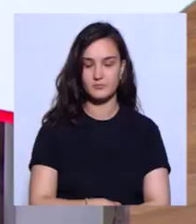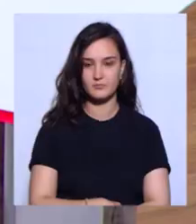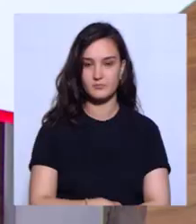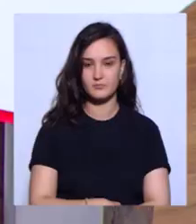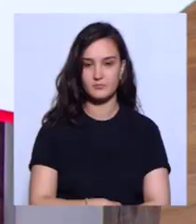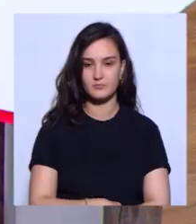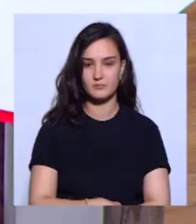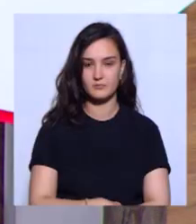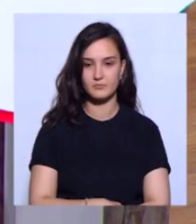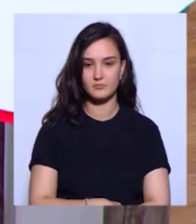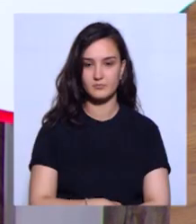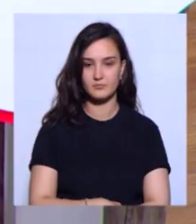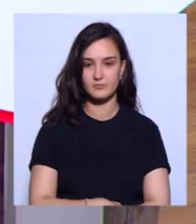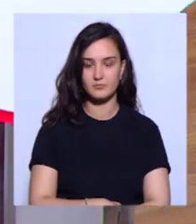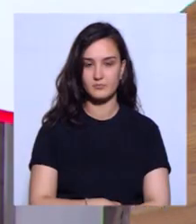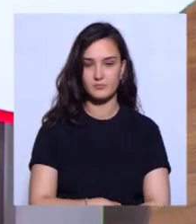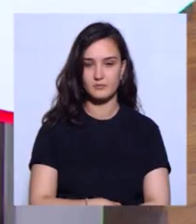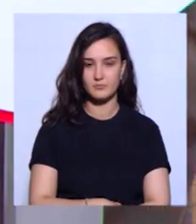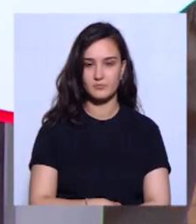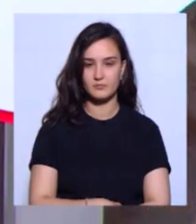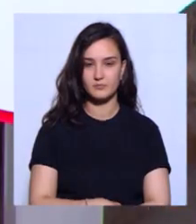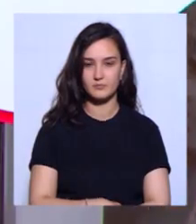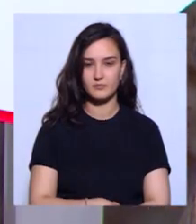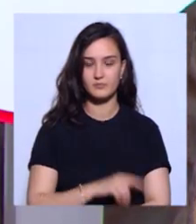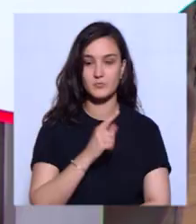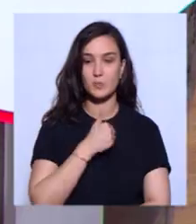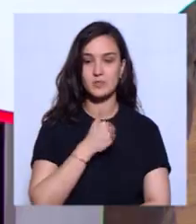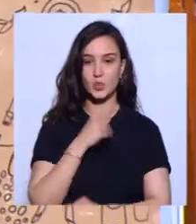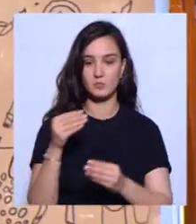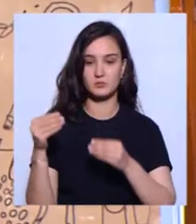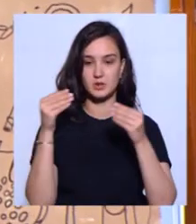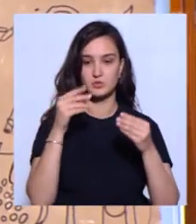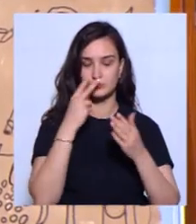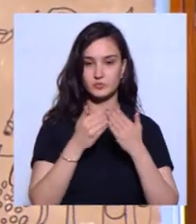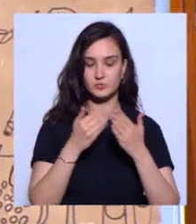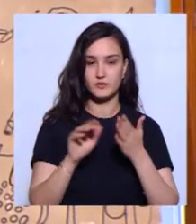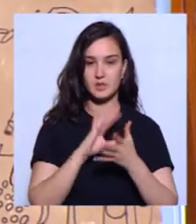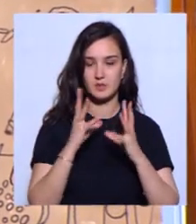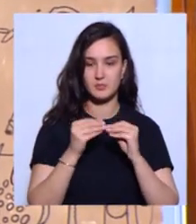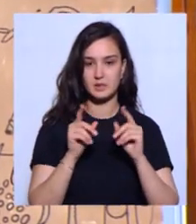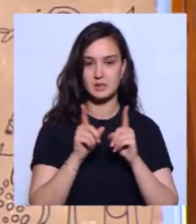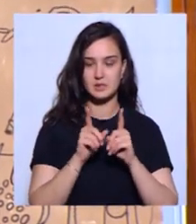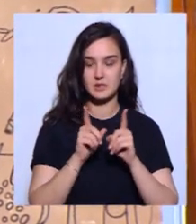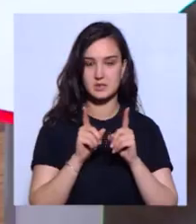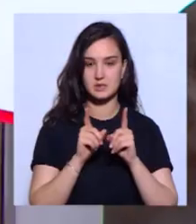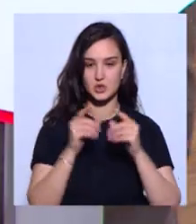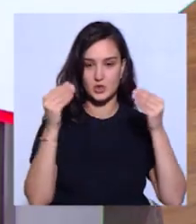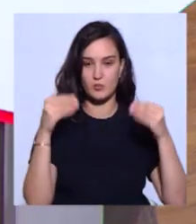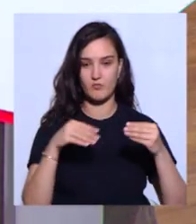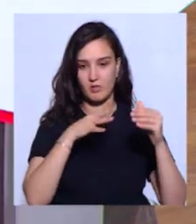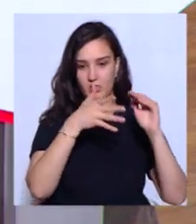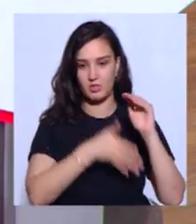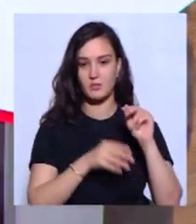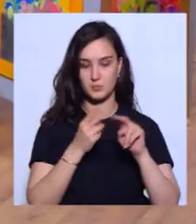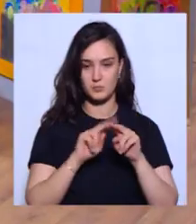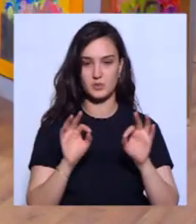ახლა არ მე რო მინდა რომ ავწია, მაგრამ რო ავწიოს ყველაფერი ესე ჩამოვა. არა უშოს. ხონდა